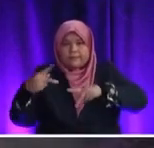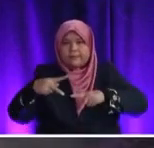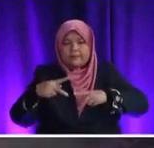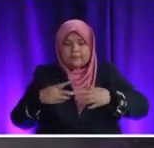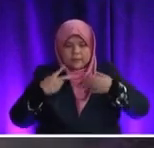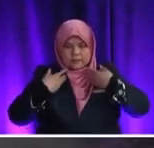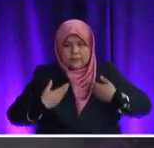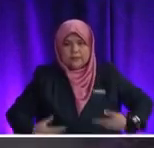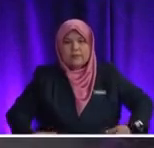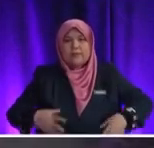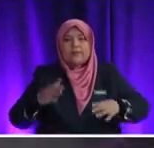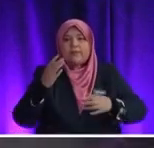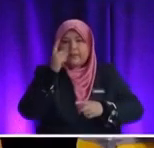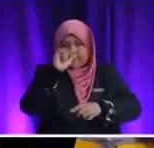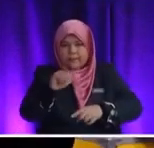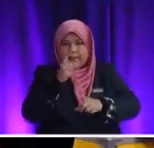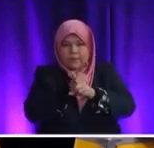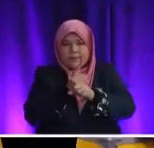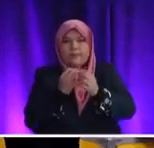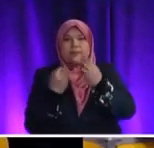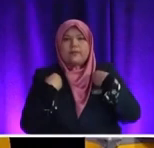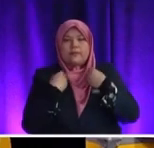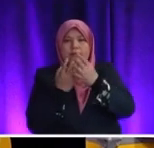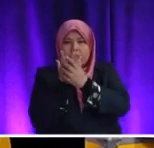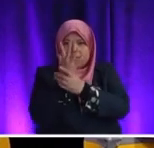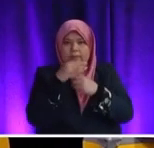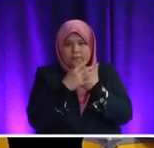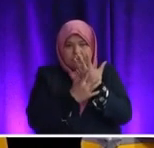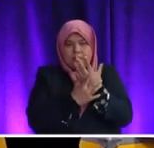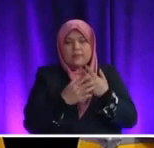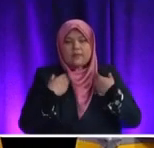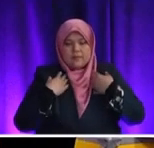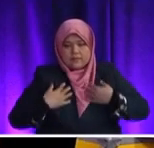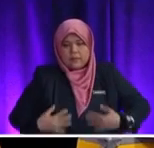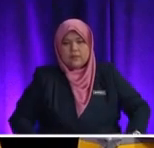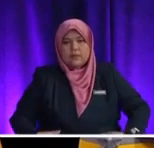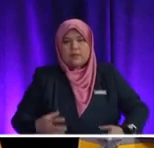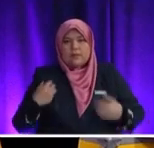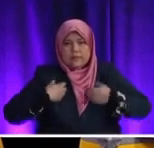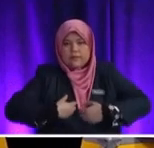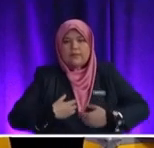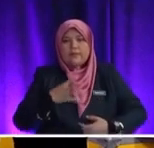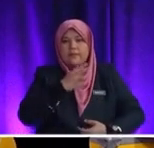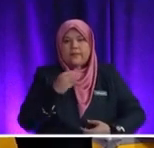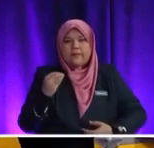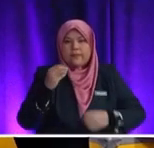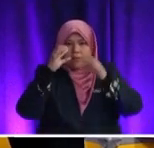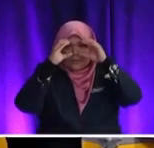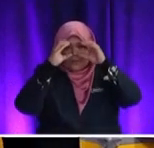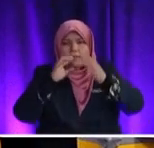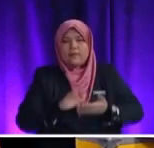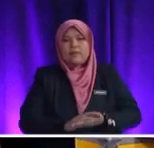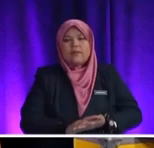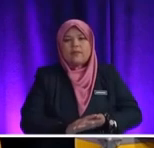Iya gitarnya kita akan pakai sarung tangan Semarang nih Iya baju Maman dan Google Oke loh dan disini saya